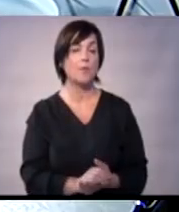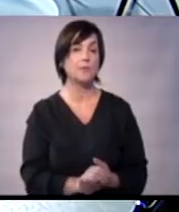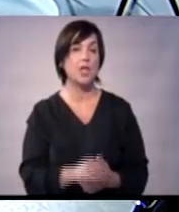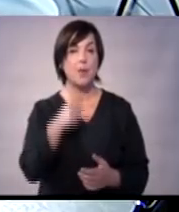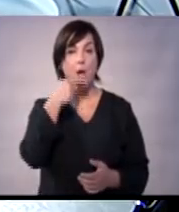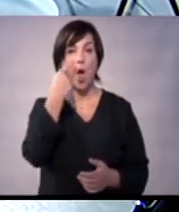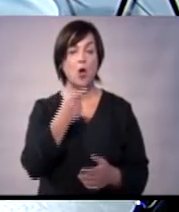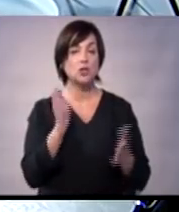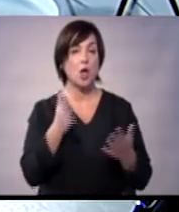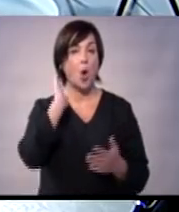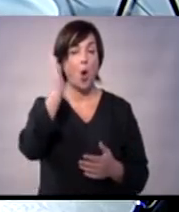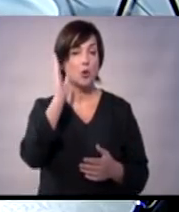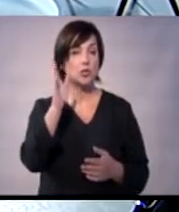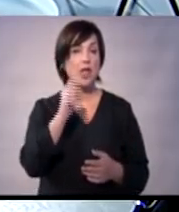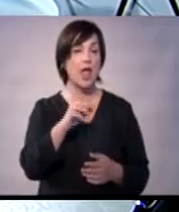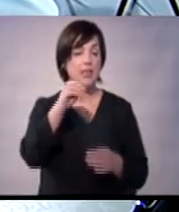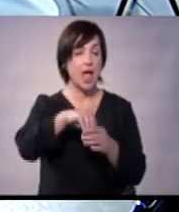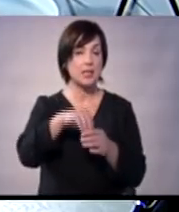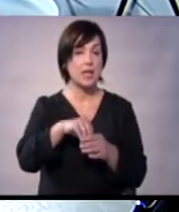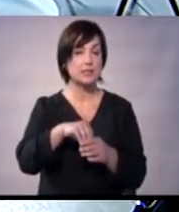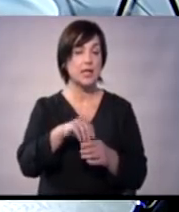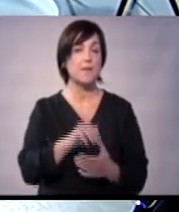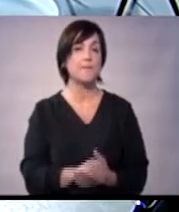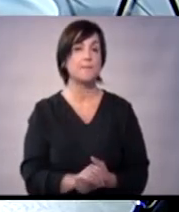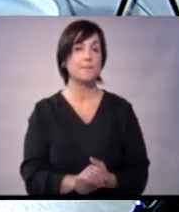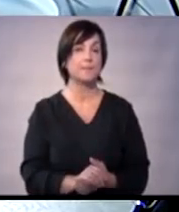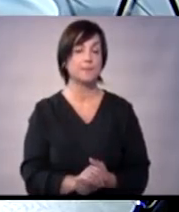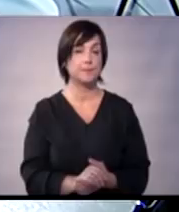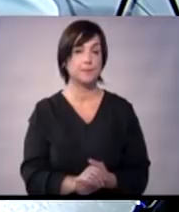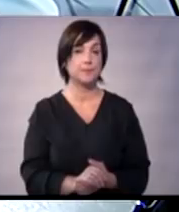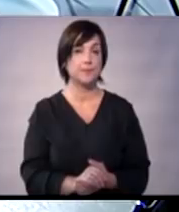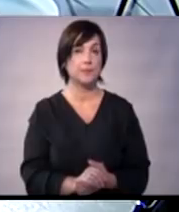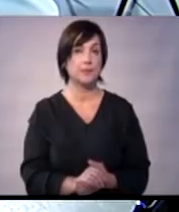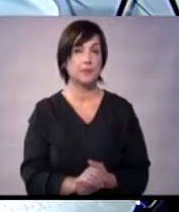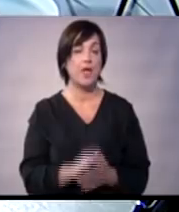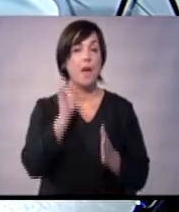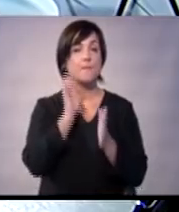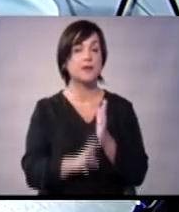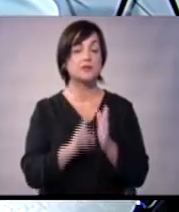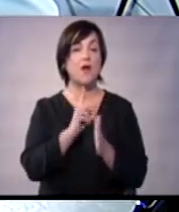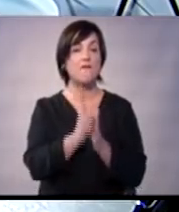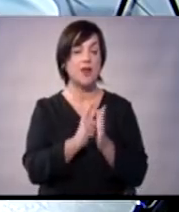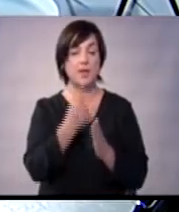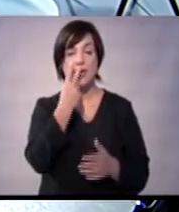и му кажа доколку излези да гласа на референдум, че за брзо време ќе се видат.